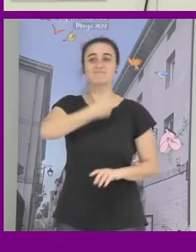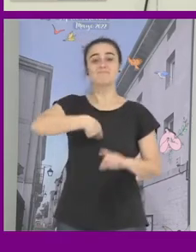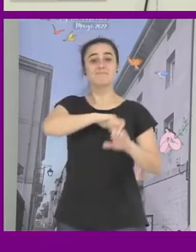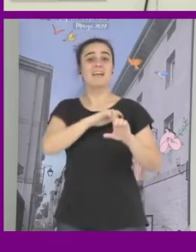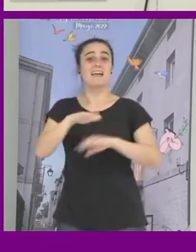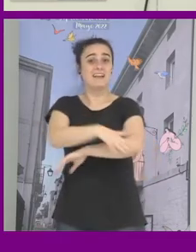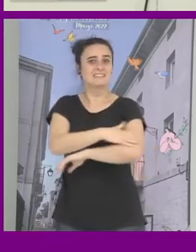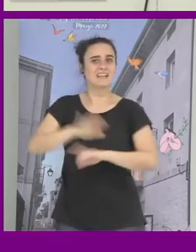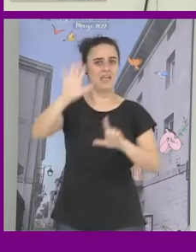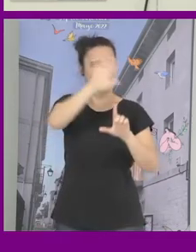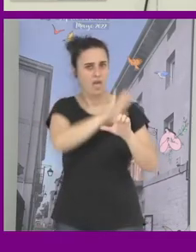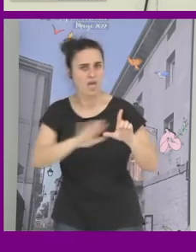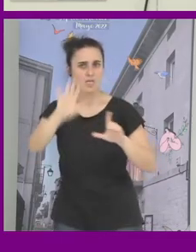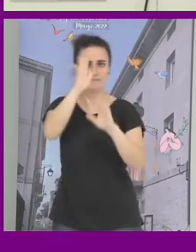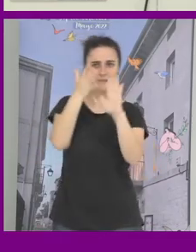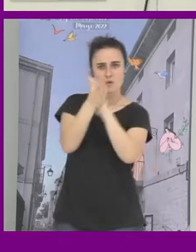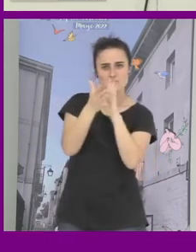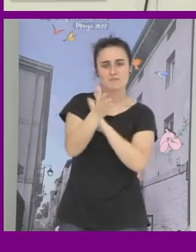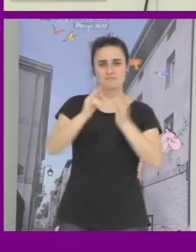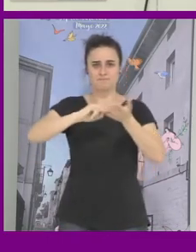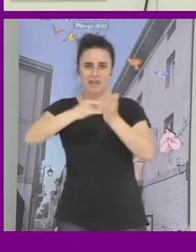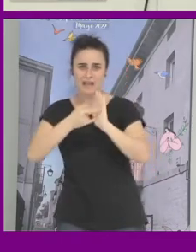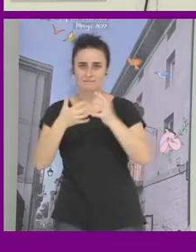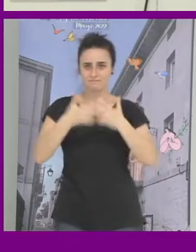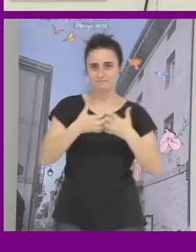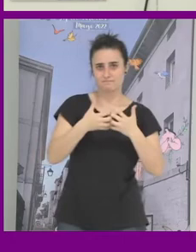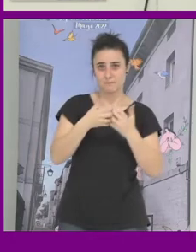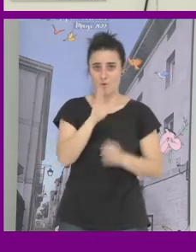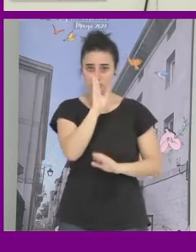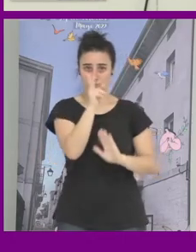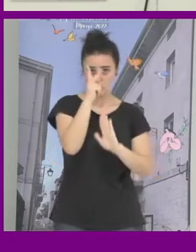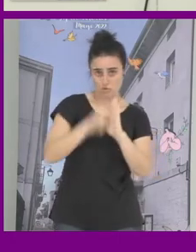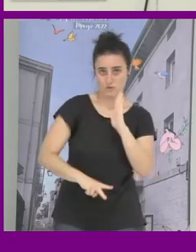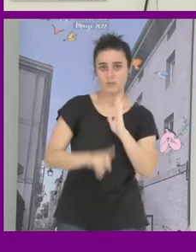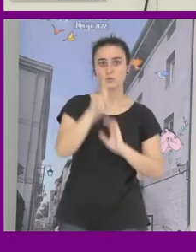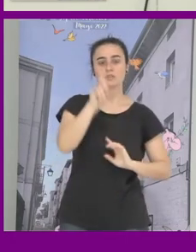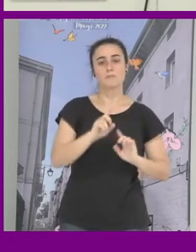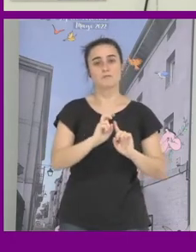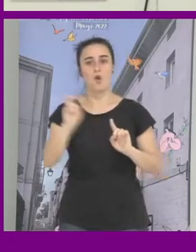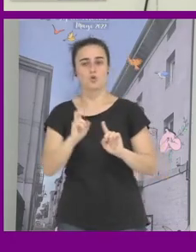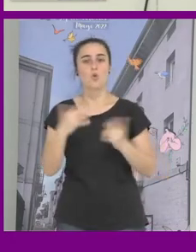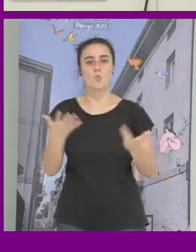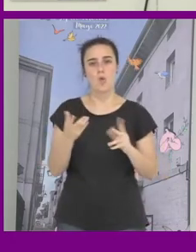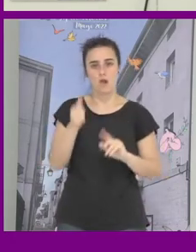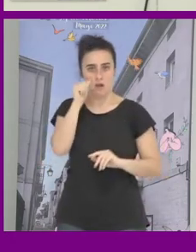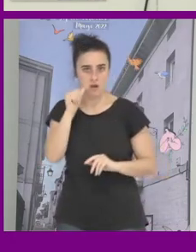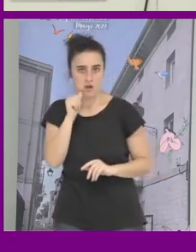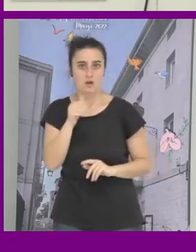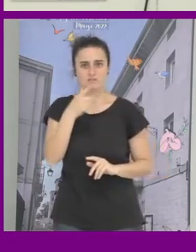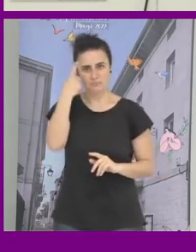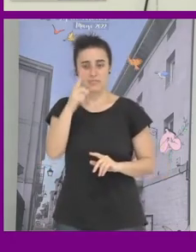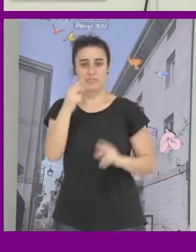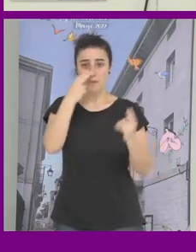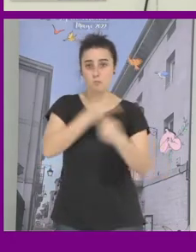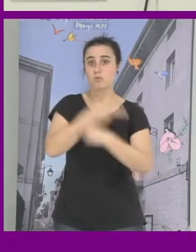hainbat mekanismo heteronormatibo, bestetik lagundutako ugalketa daukagu. Esan bezala, ba, publikoan